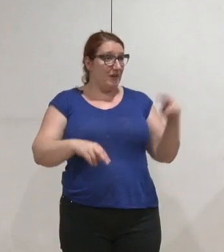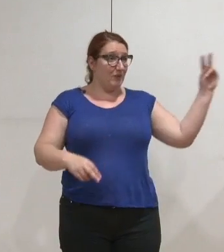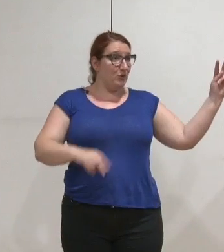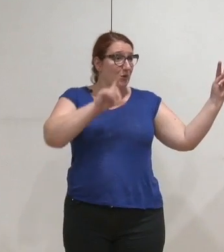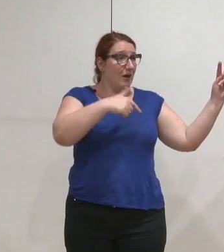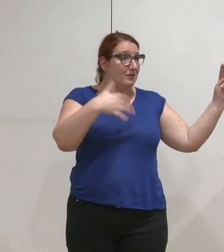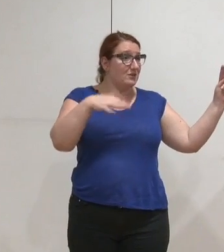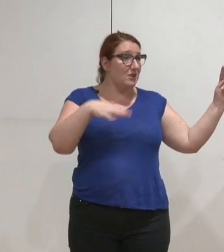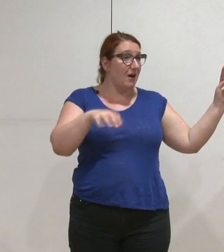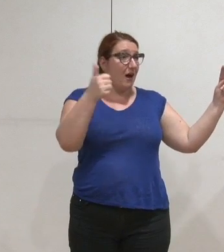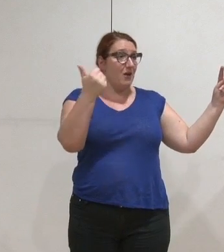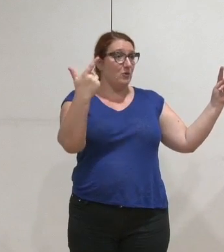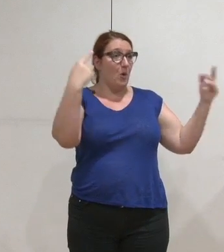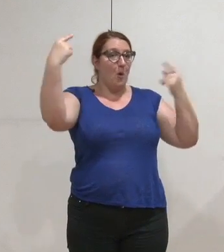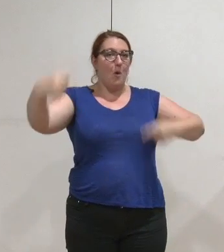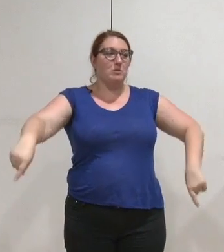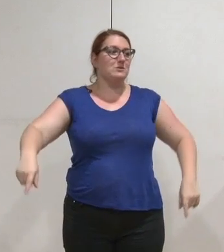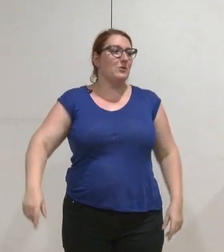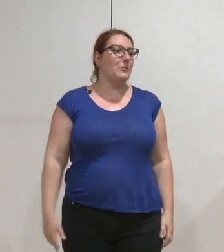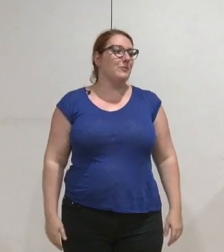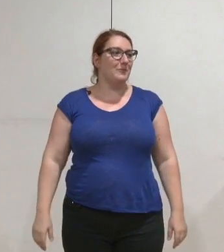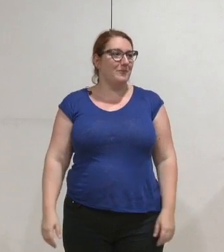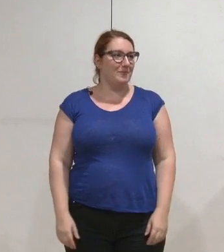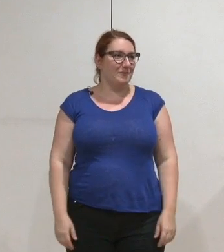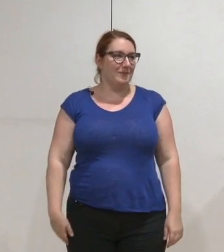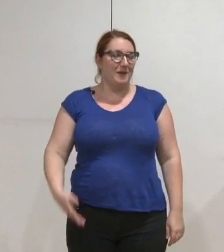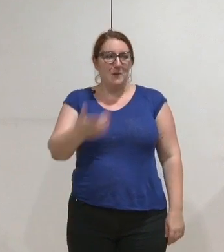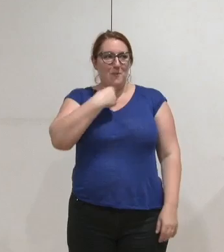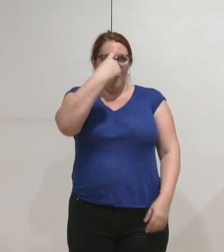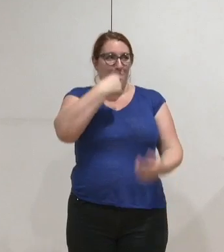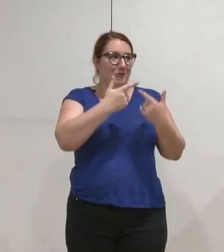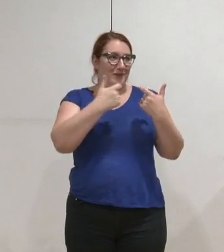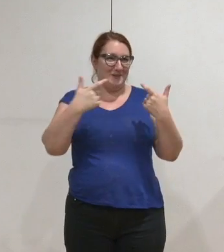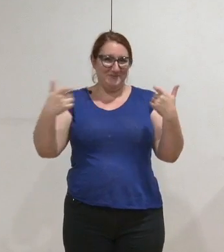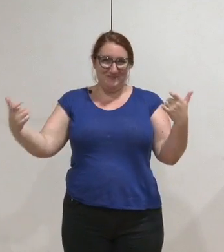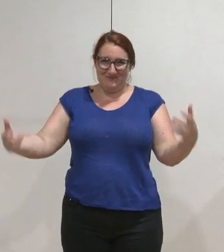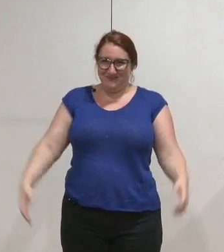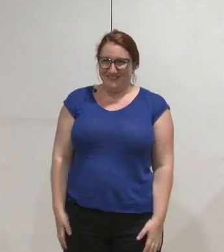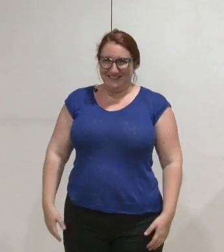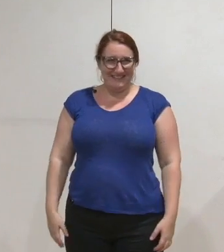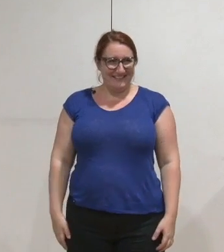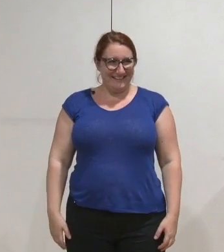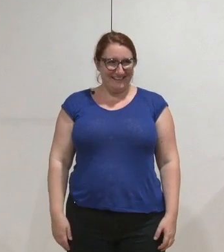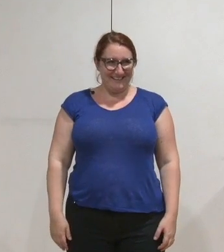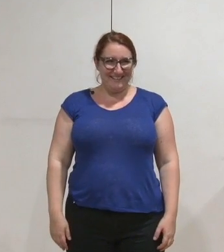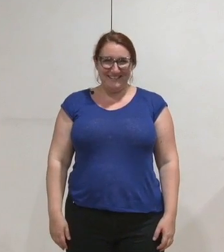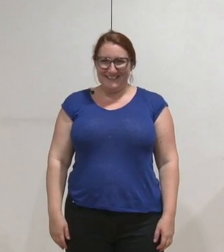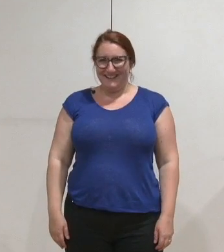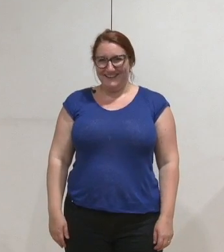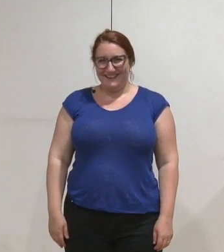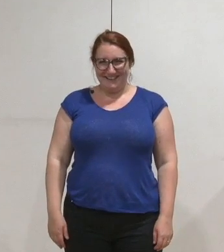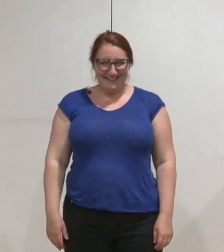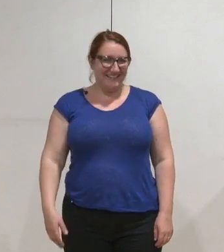en avait un ou deux de l'opposition ça mettrait un peu de variété dans le contrôle des opérations de vote allez vcent